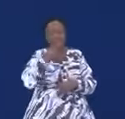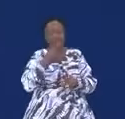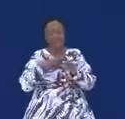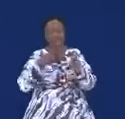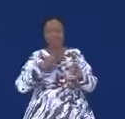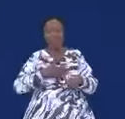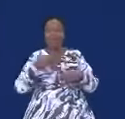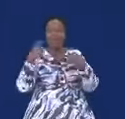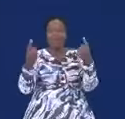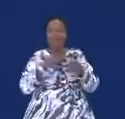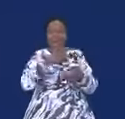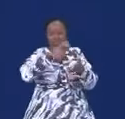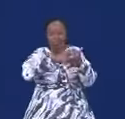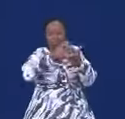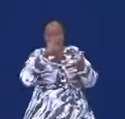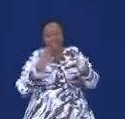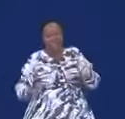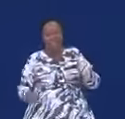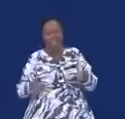efface